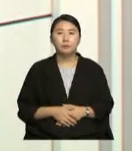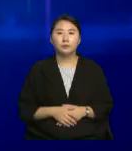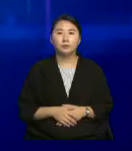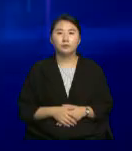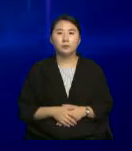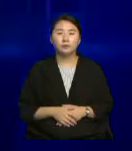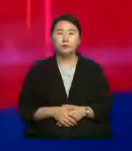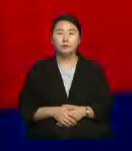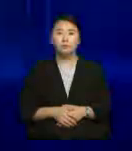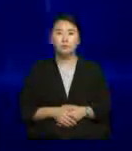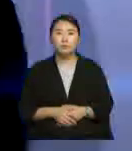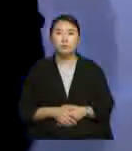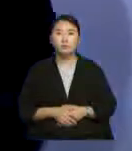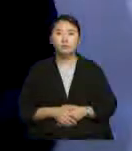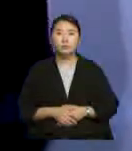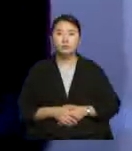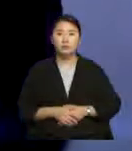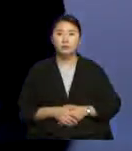기자입니다.